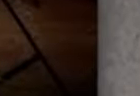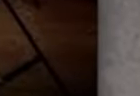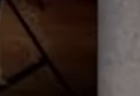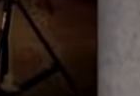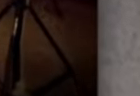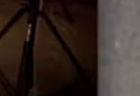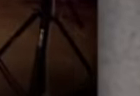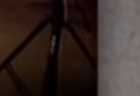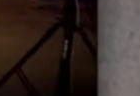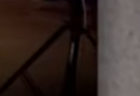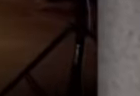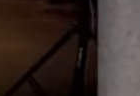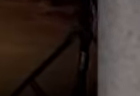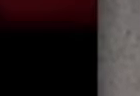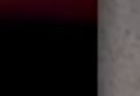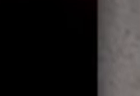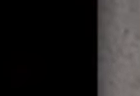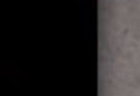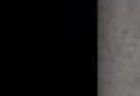single, Laho.